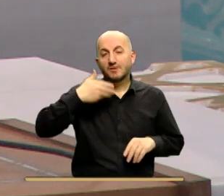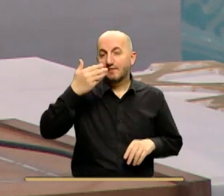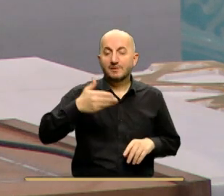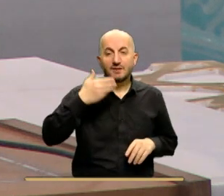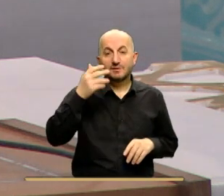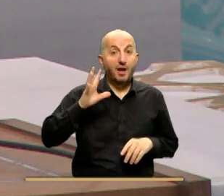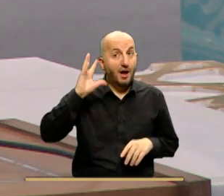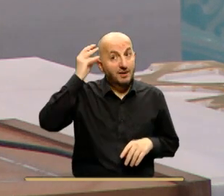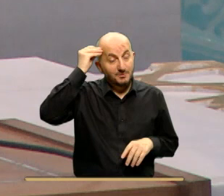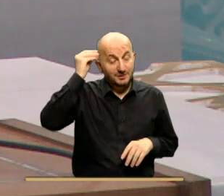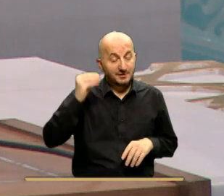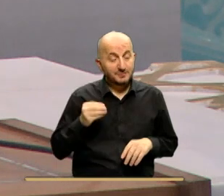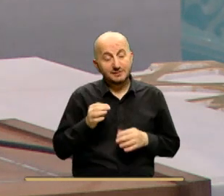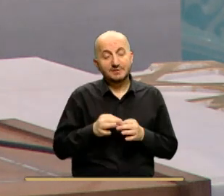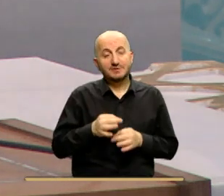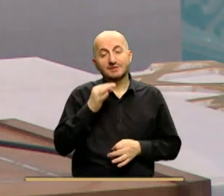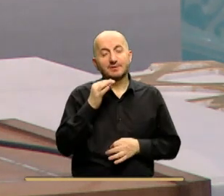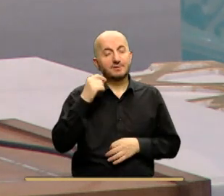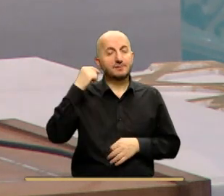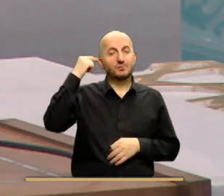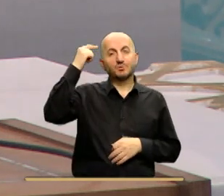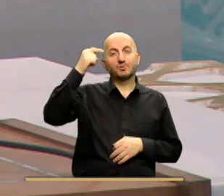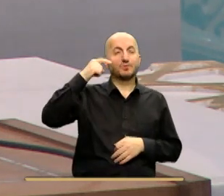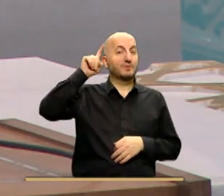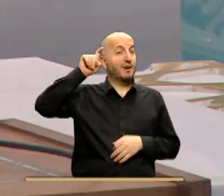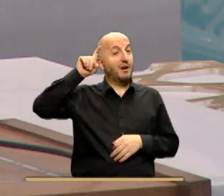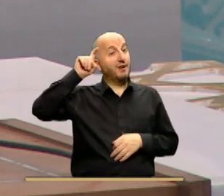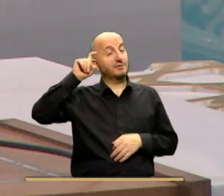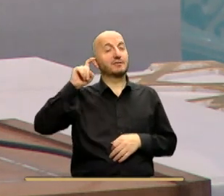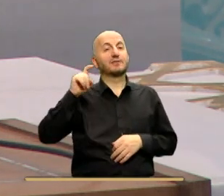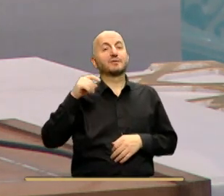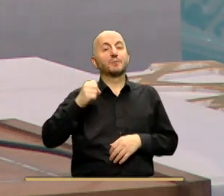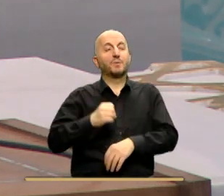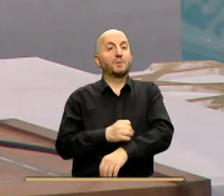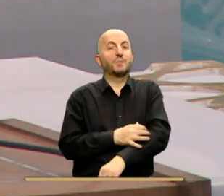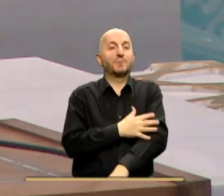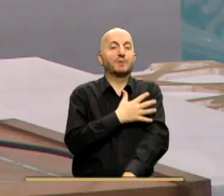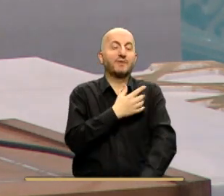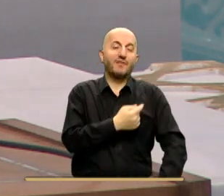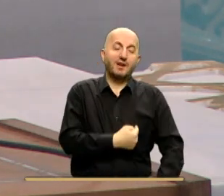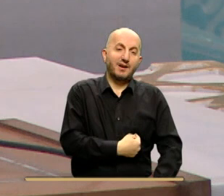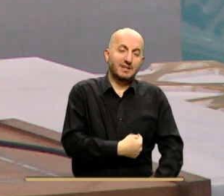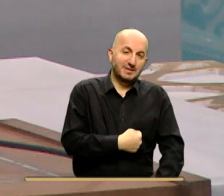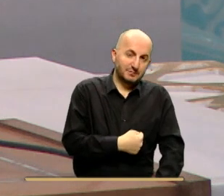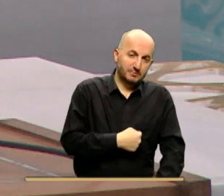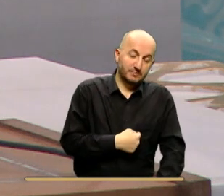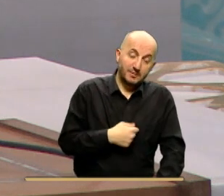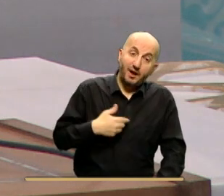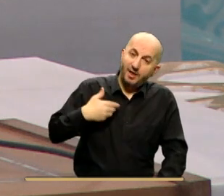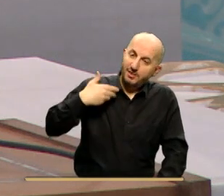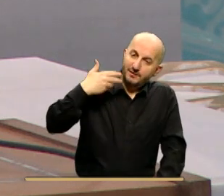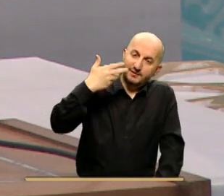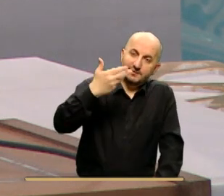özellikle insanın şuuru, aklı, duyguları ve kalbi